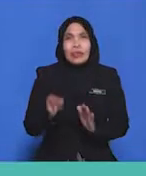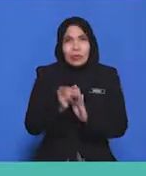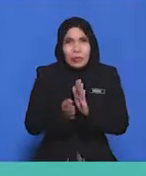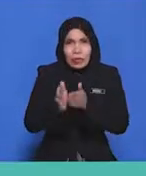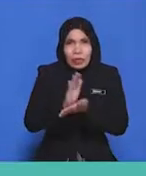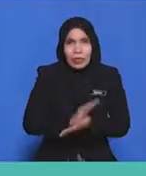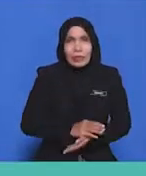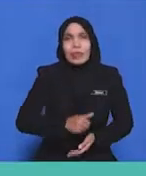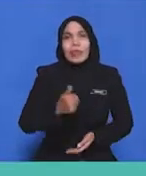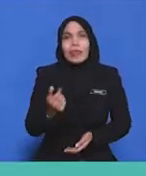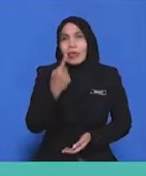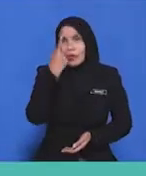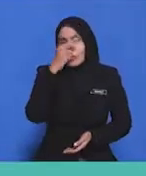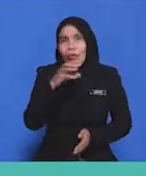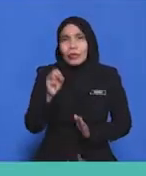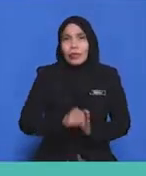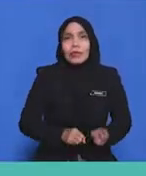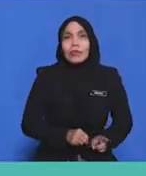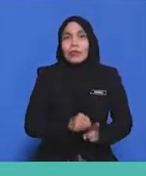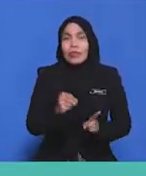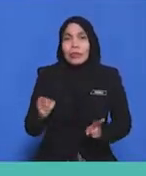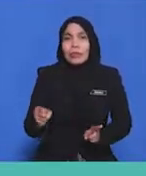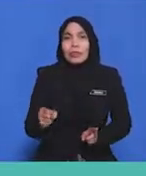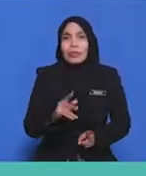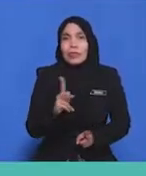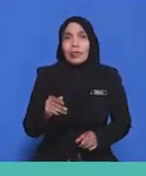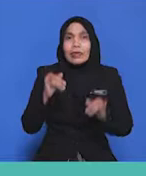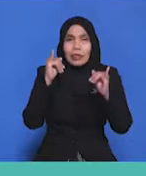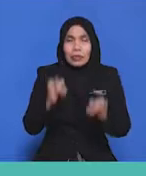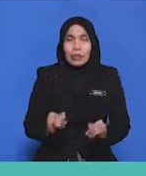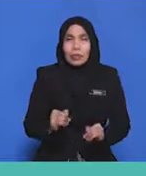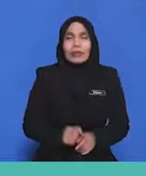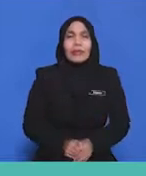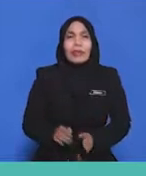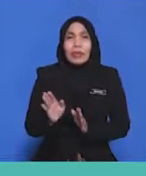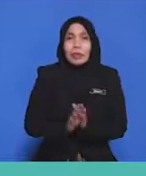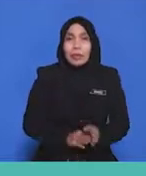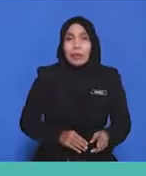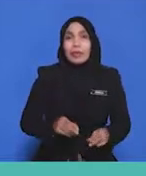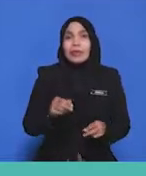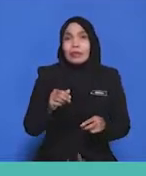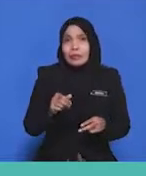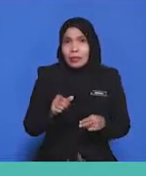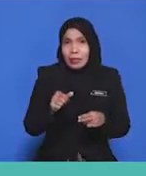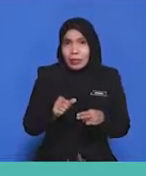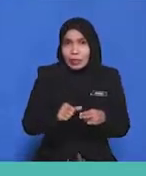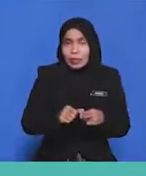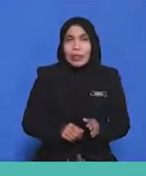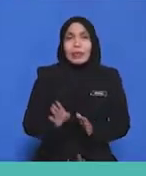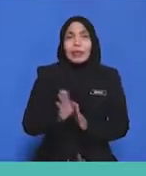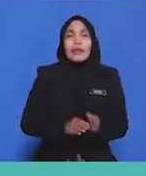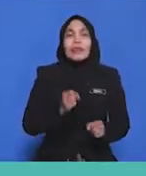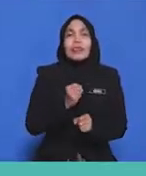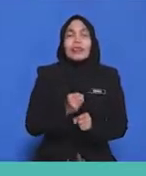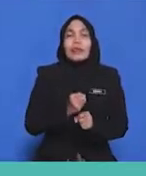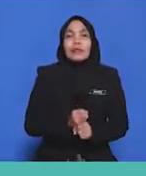untuk mensosialisasikan individu. Sikap berdisiplin, bekerjasama,